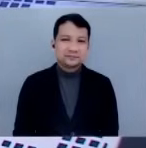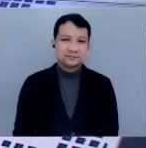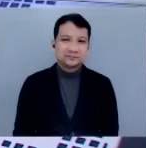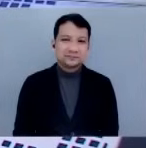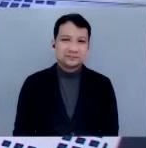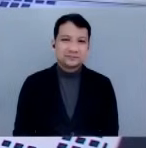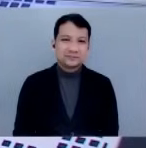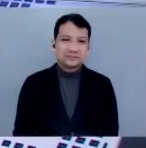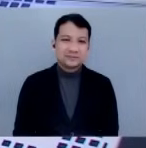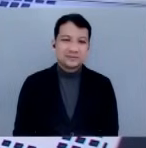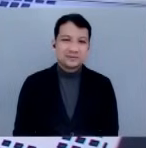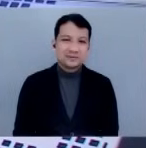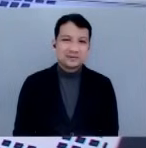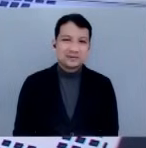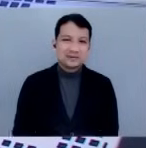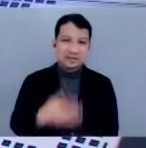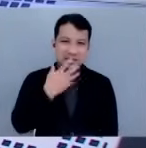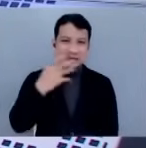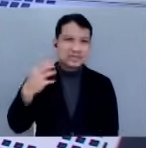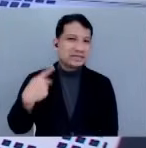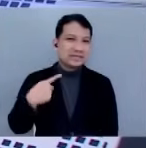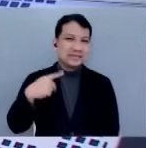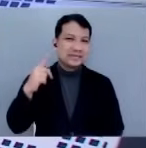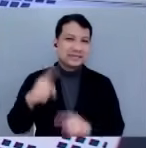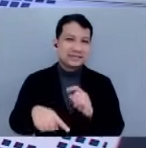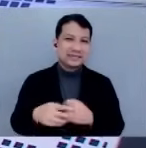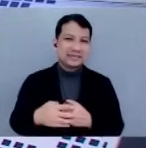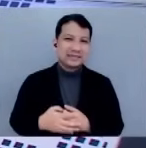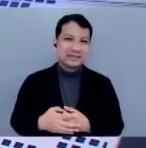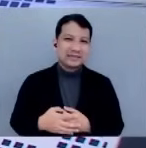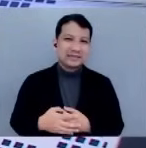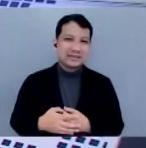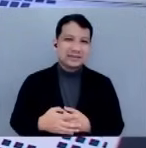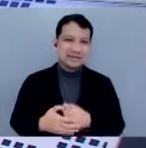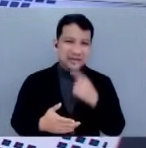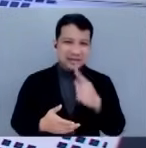Parang hindi siya nainitan doon, for sure. Para sa in-hold.